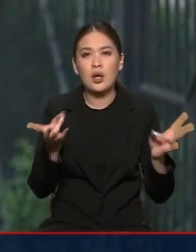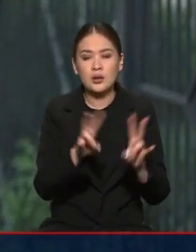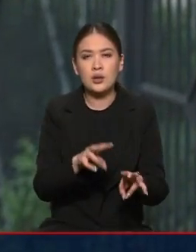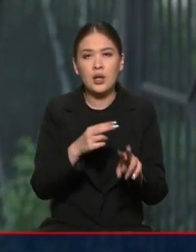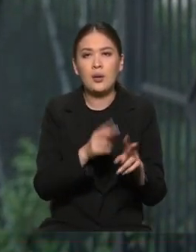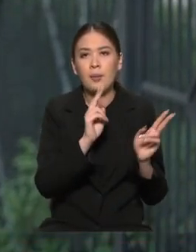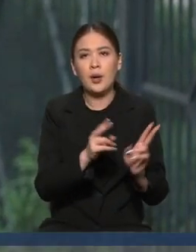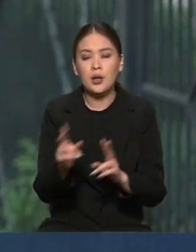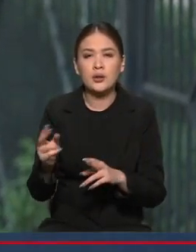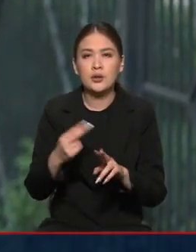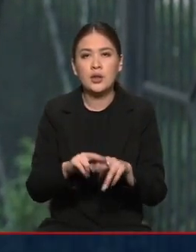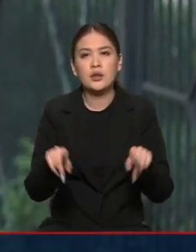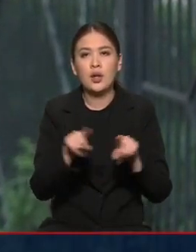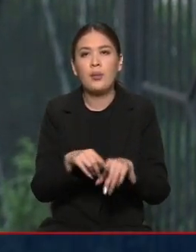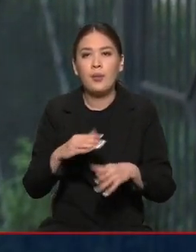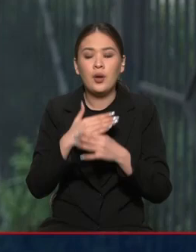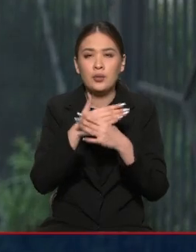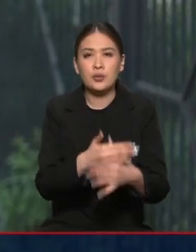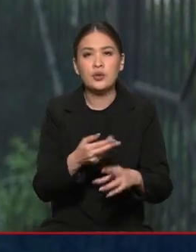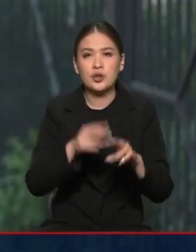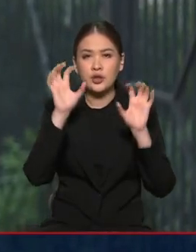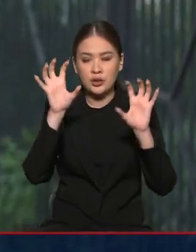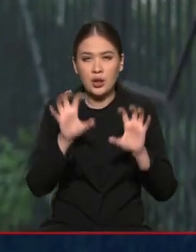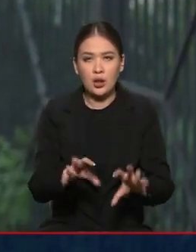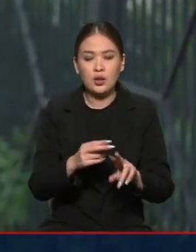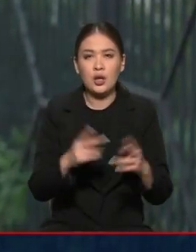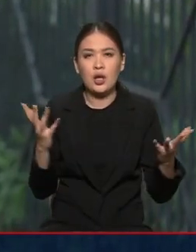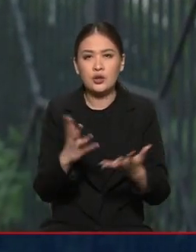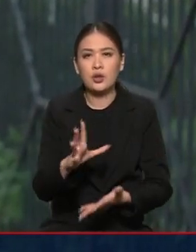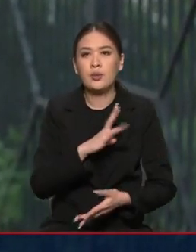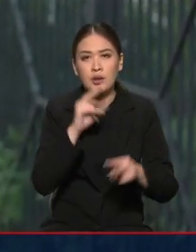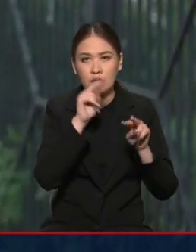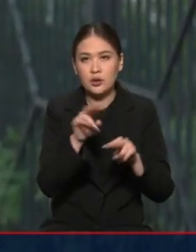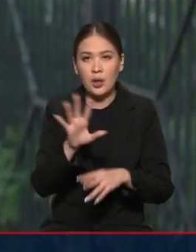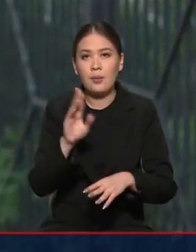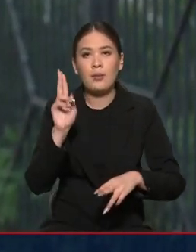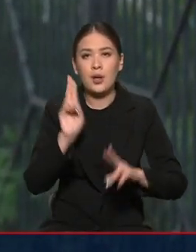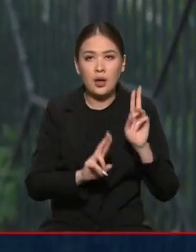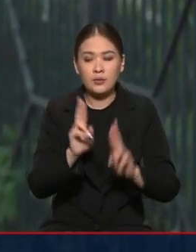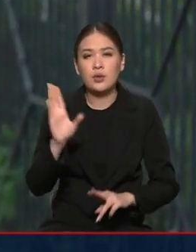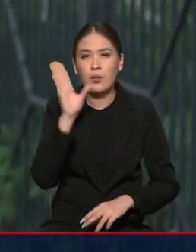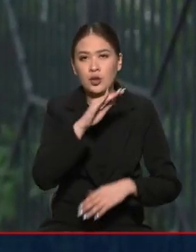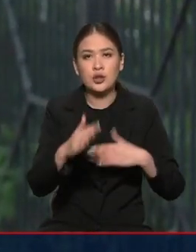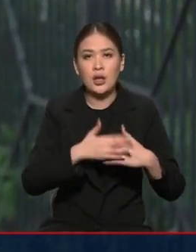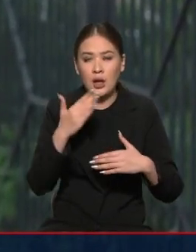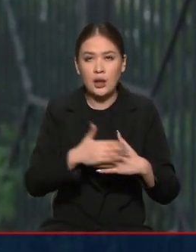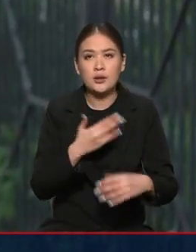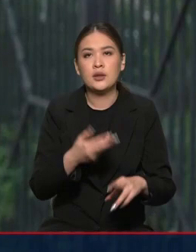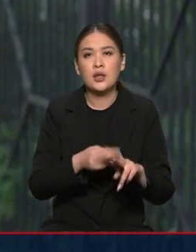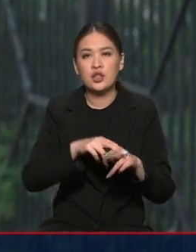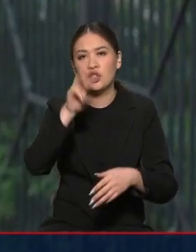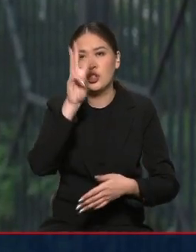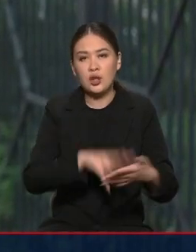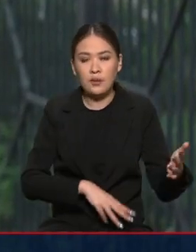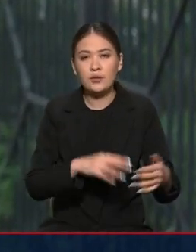сохранять порядок. Тут на помощь приходит закон, который за несоблюдение правил может наказать немалым штрафом.